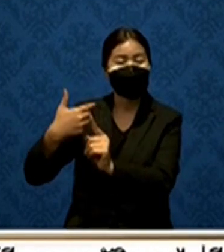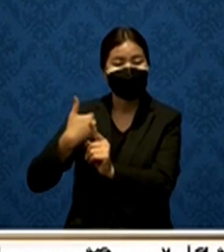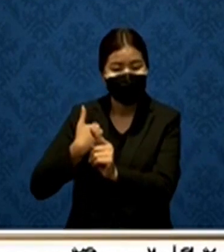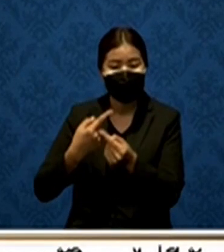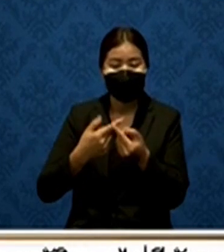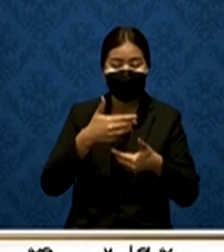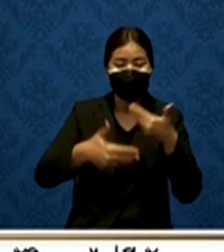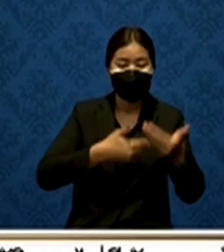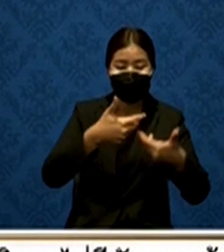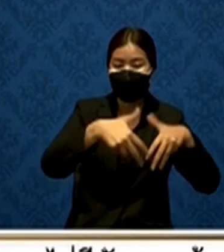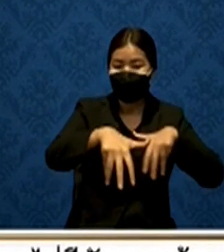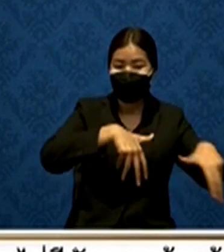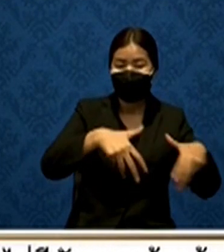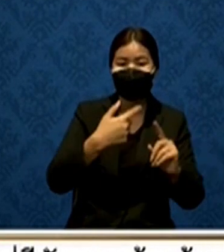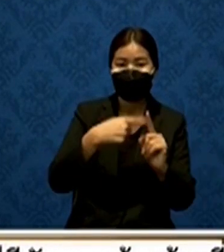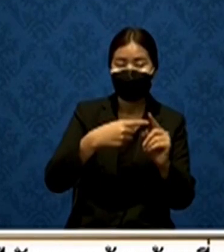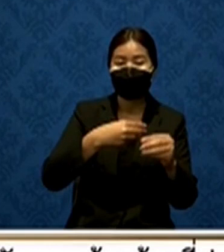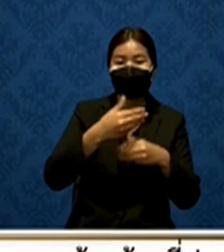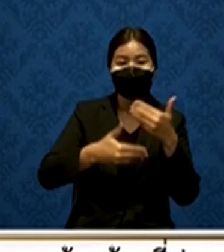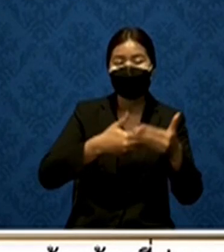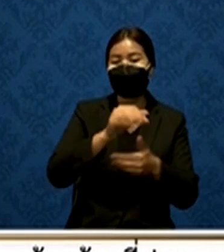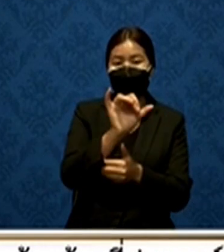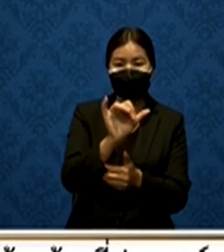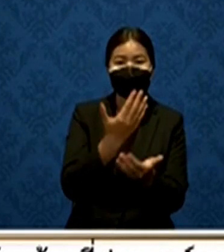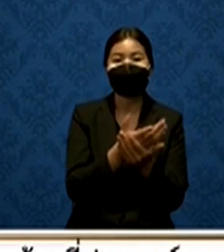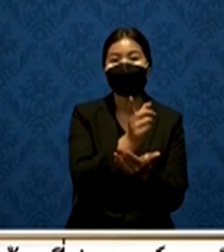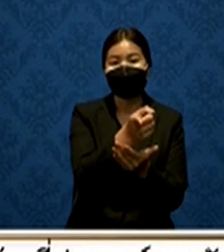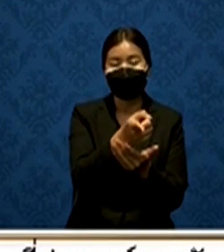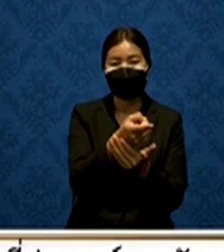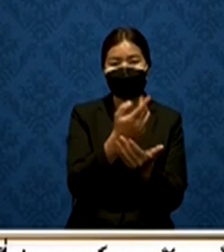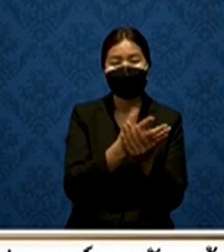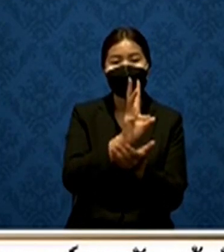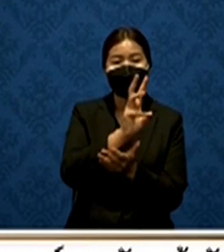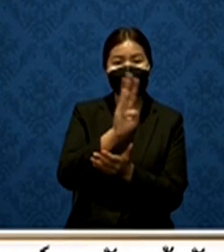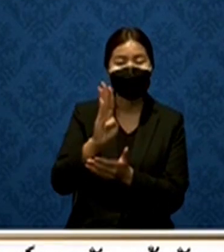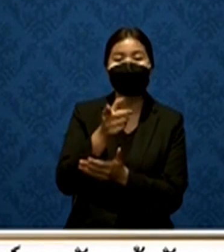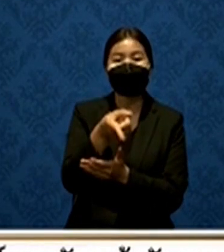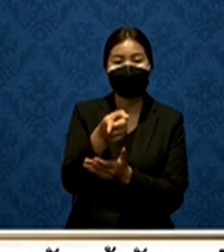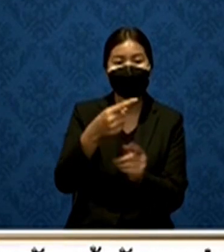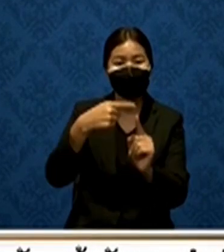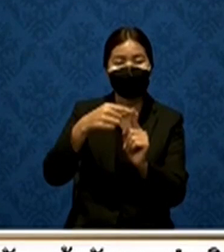ค่าต่ๆแต่ราคาขายปรียัง 2 ละ 6 บาทคงเดิม